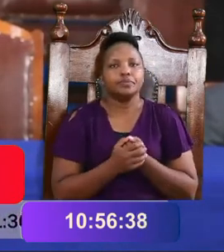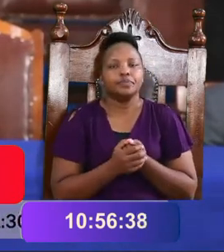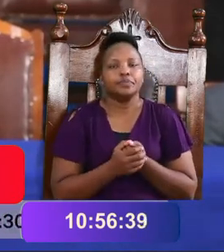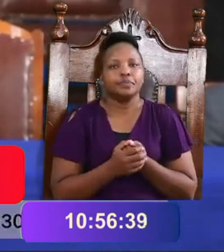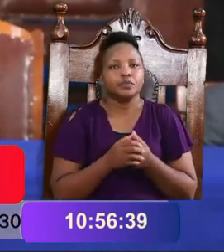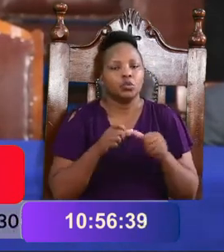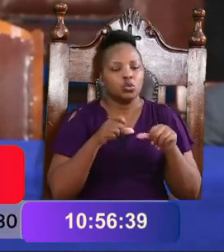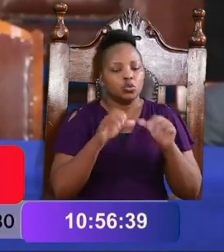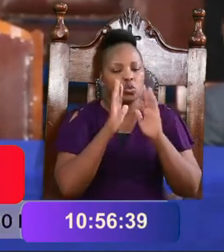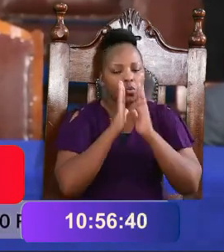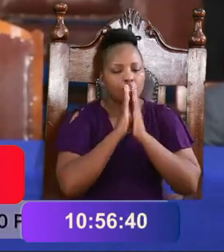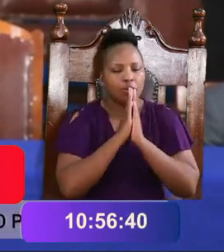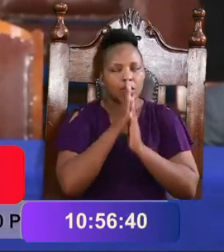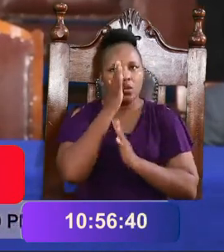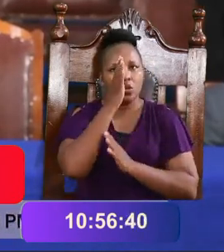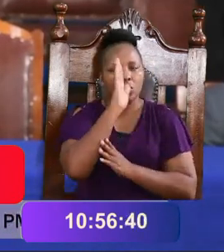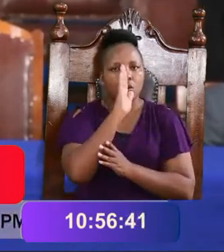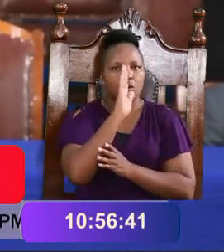atazidi